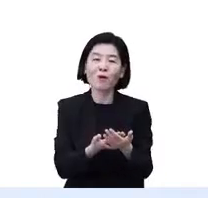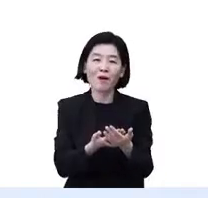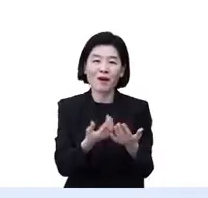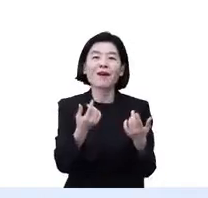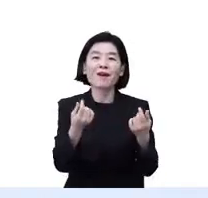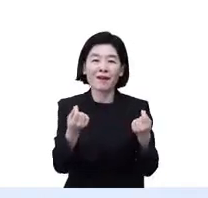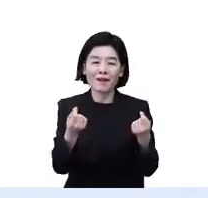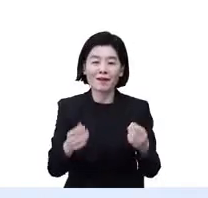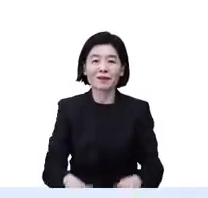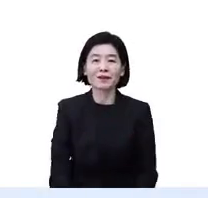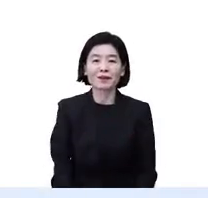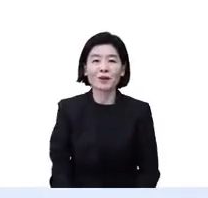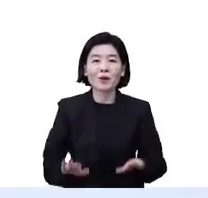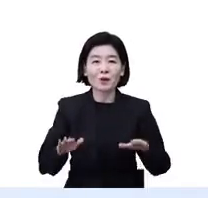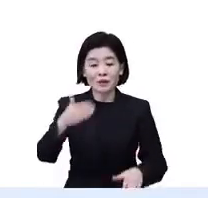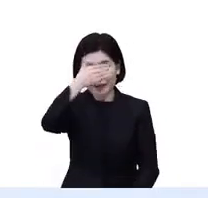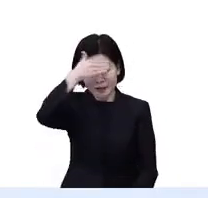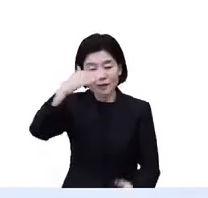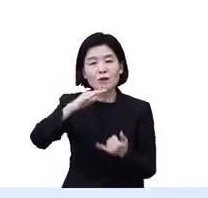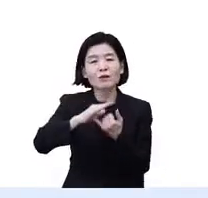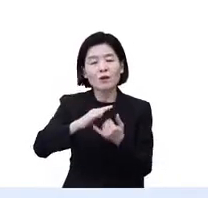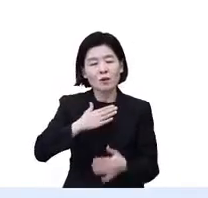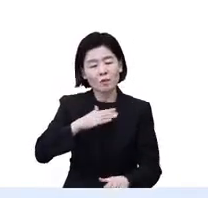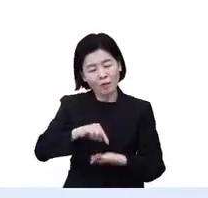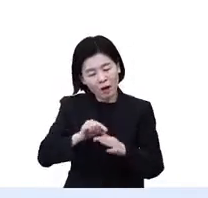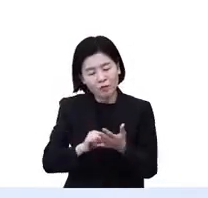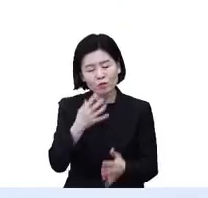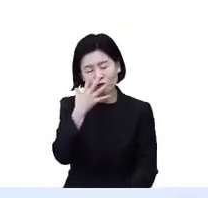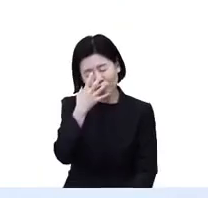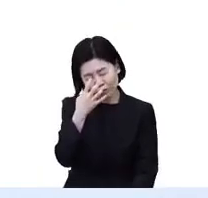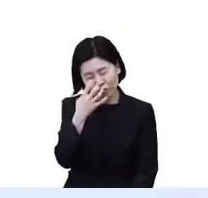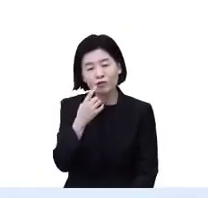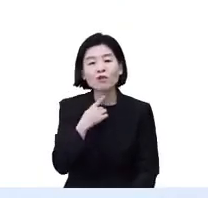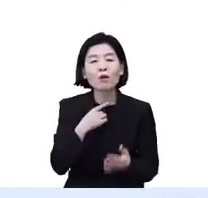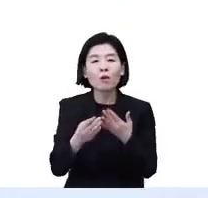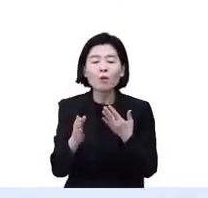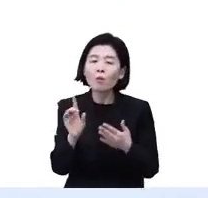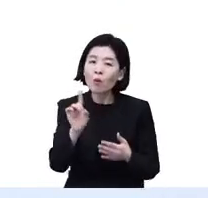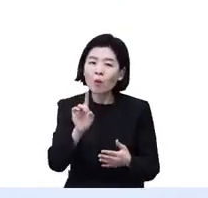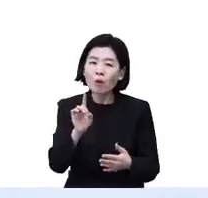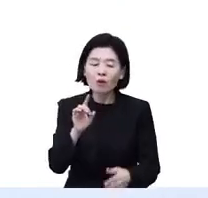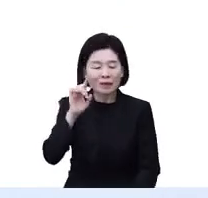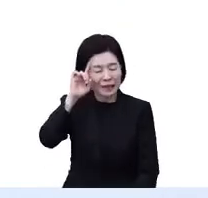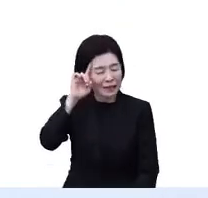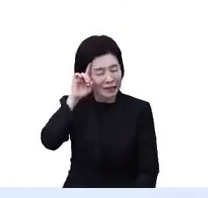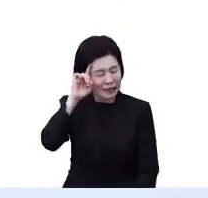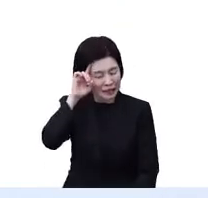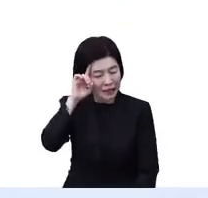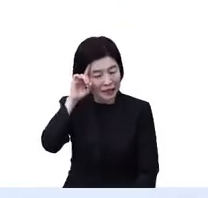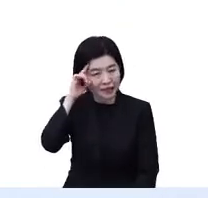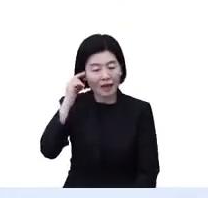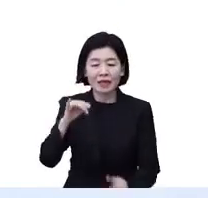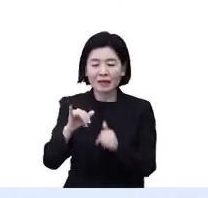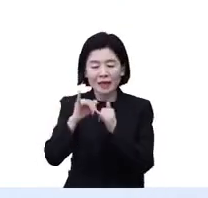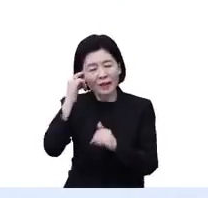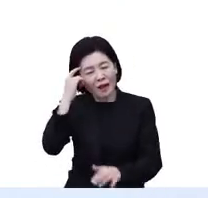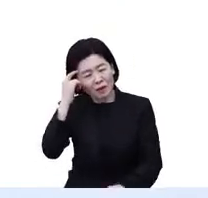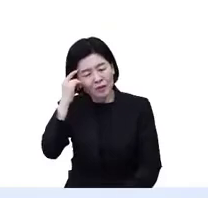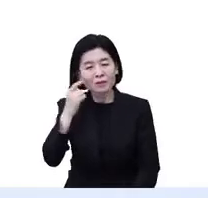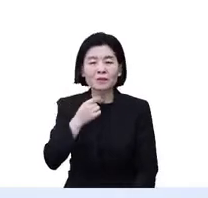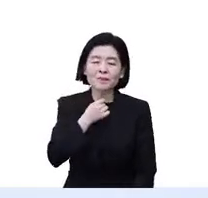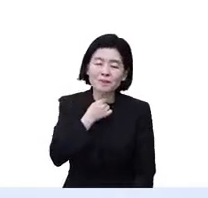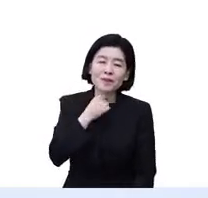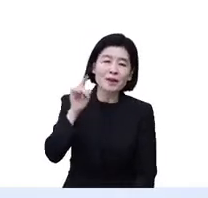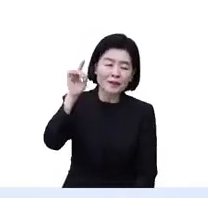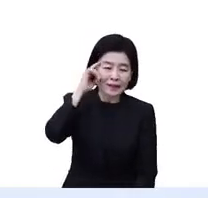그래서 오늘은요, 이 청소년들의 우울감 경험률, 그리고 스트레스 인지율, 자살 생각률이 점점 더 상승하는 추세인